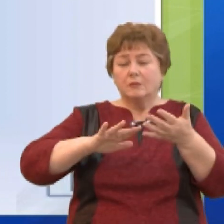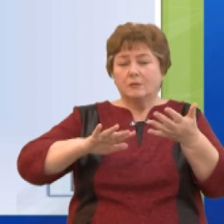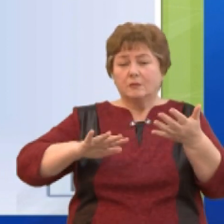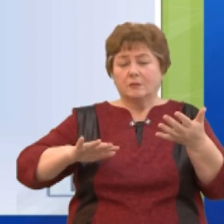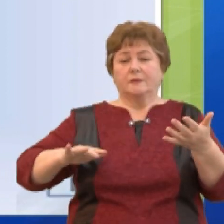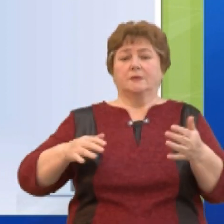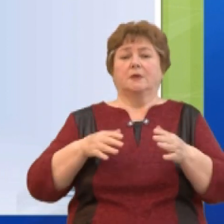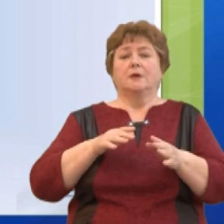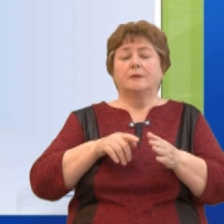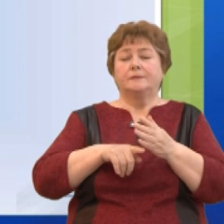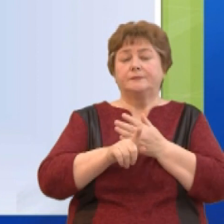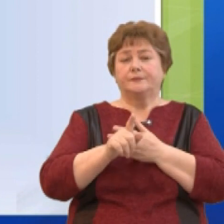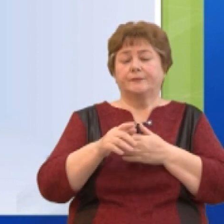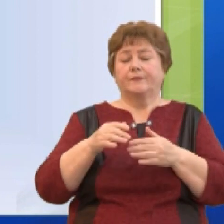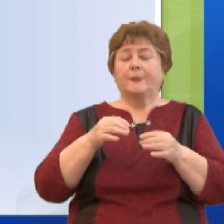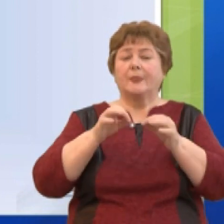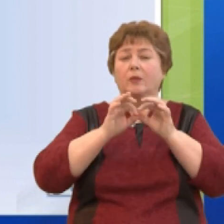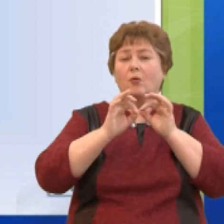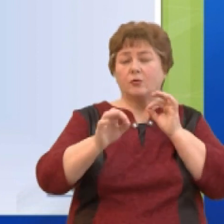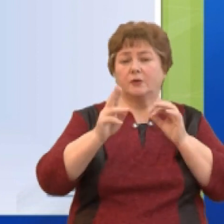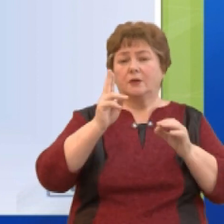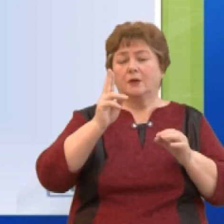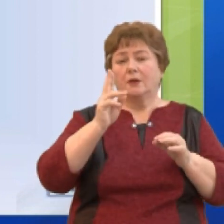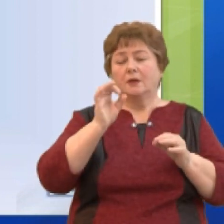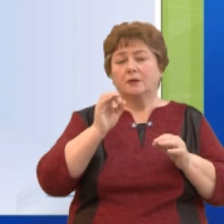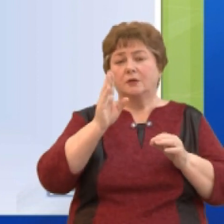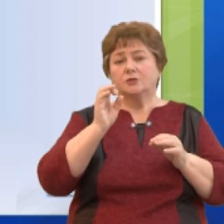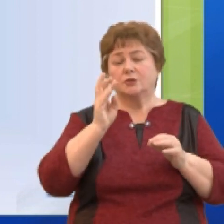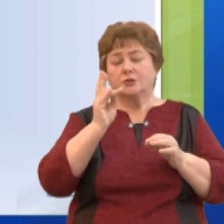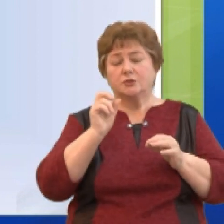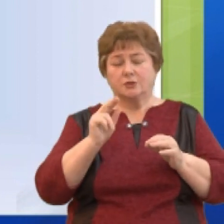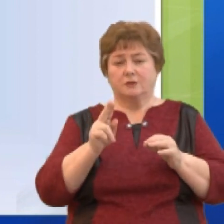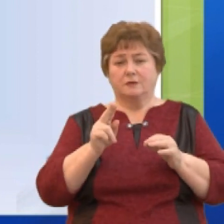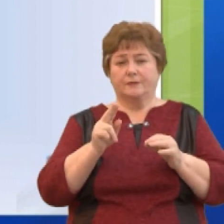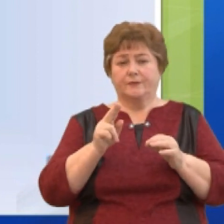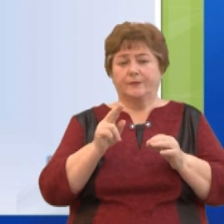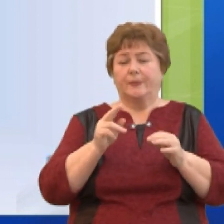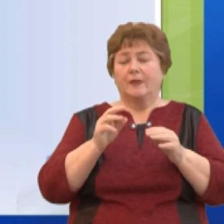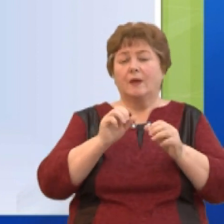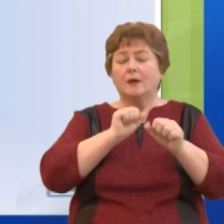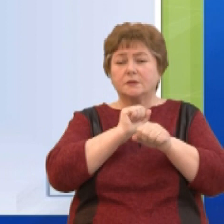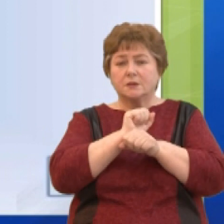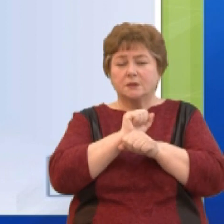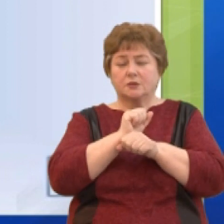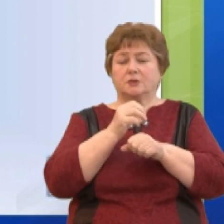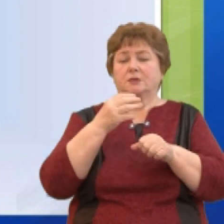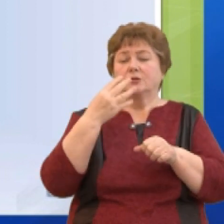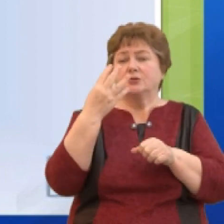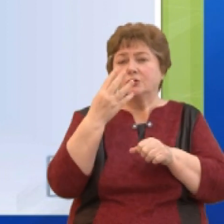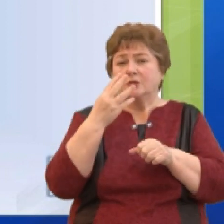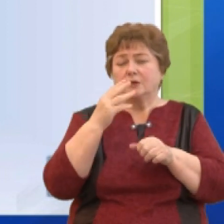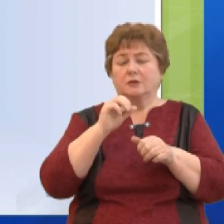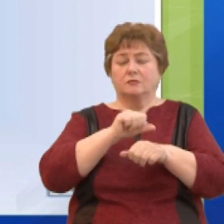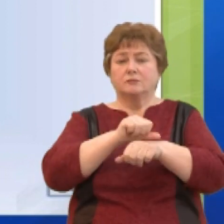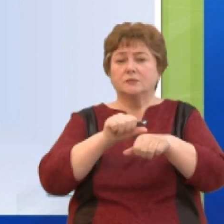продвигаться в тонкий кишечник. В тонком кишечнике он задерживается аж на 4